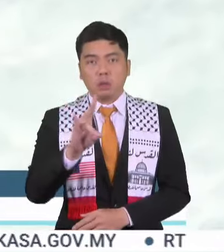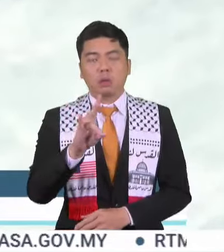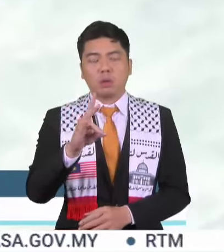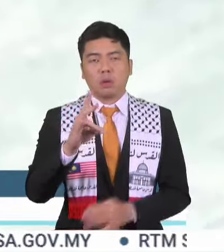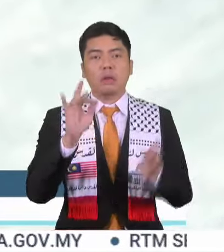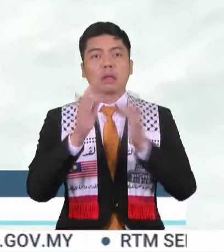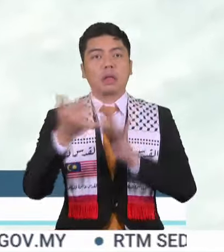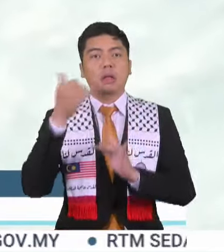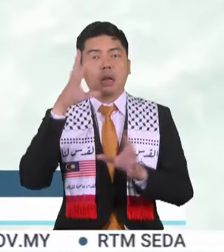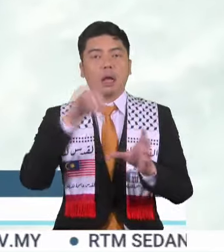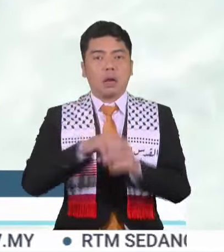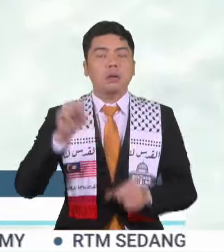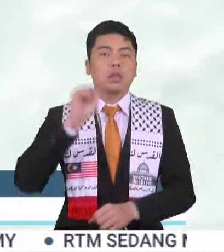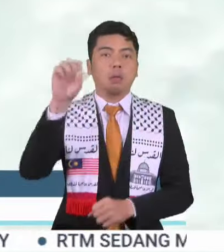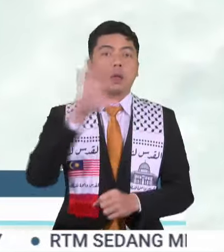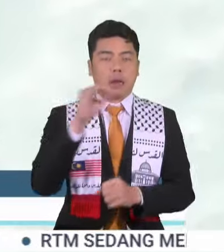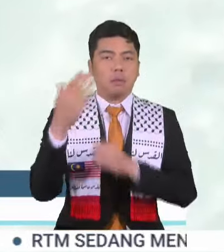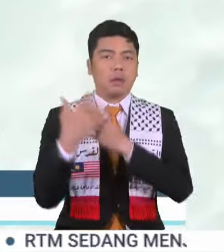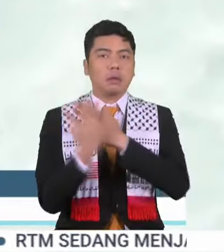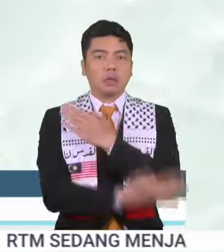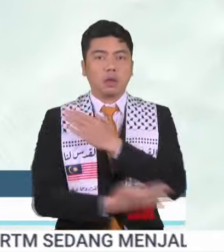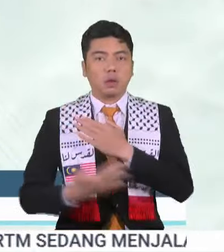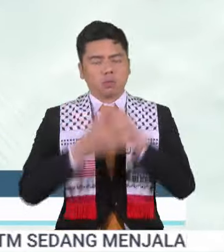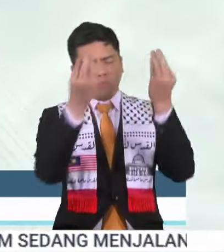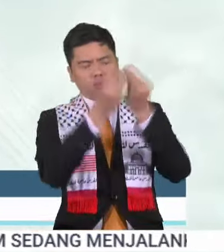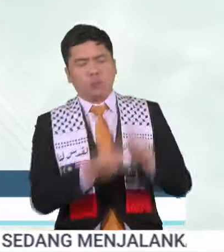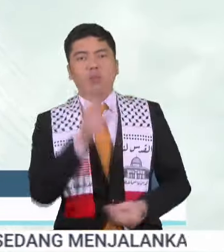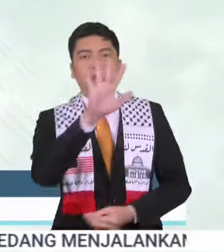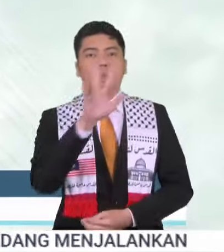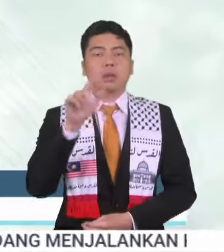jalur lebar di Sabah dan Semenanjung bernilai 53.60 juta ringgit tidak dilanggan dan tidak